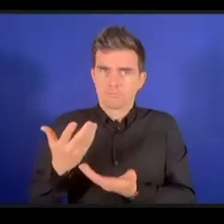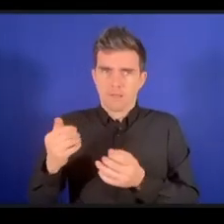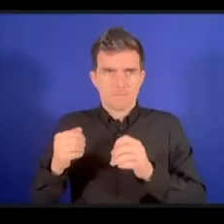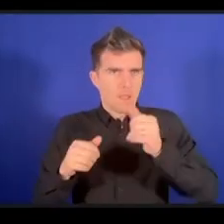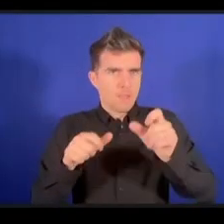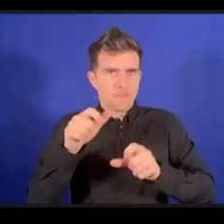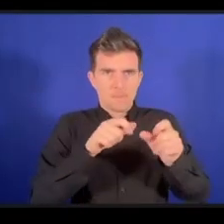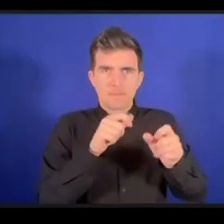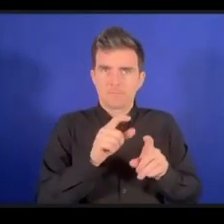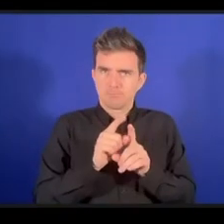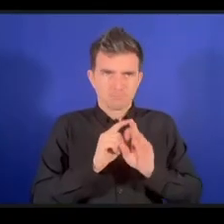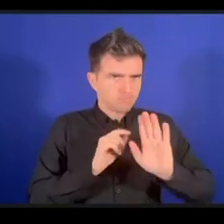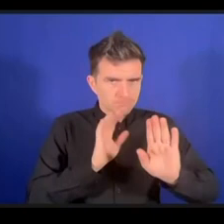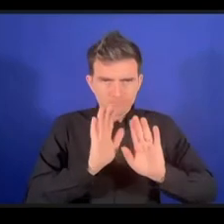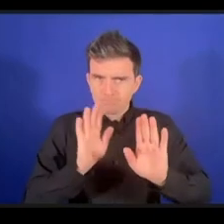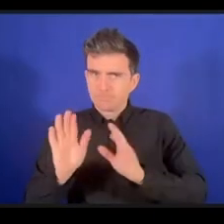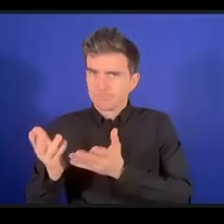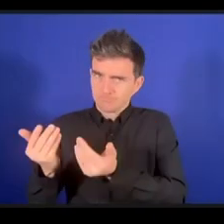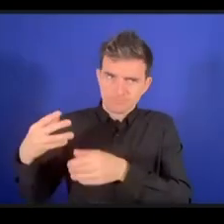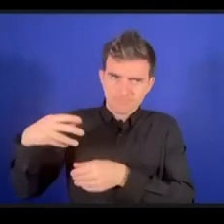论是